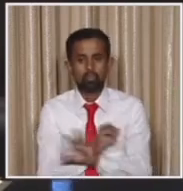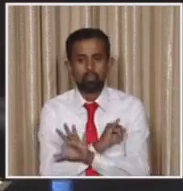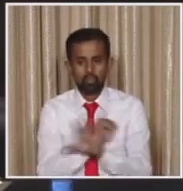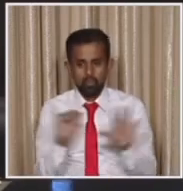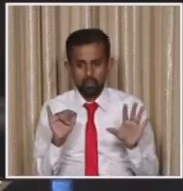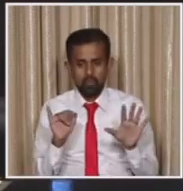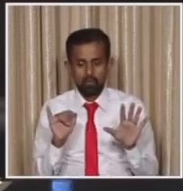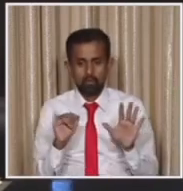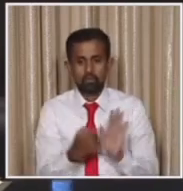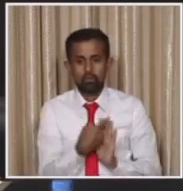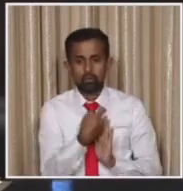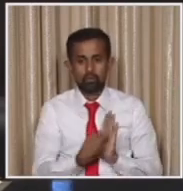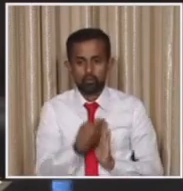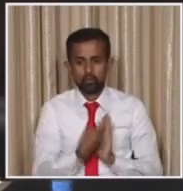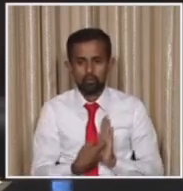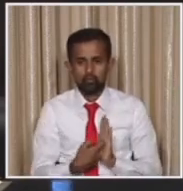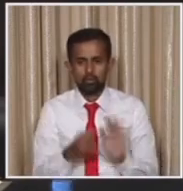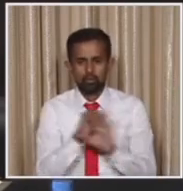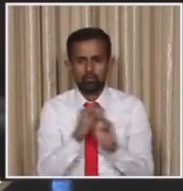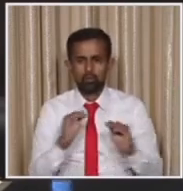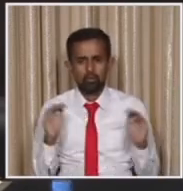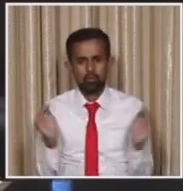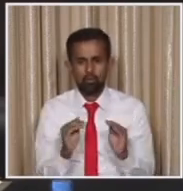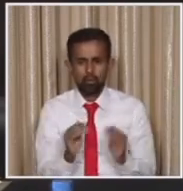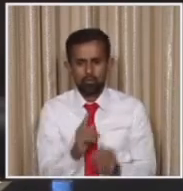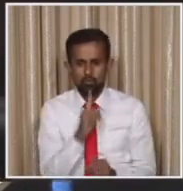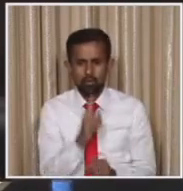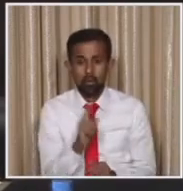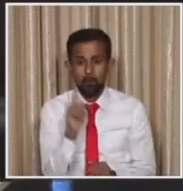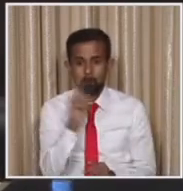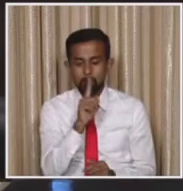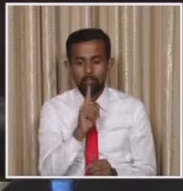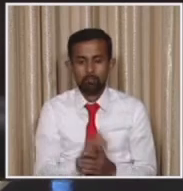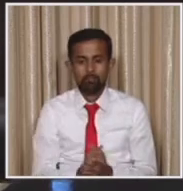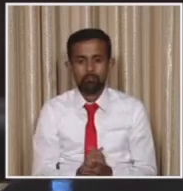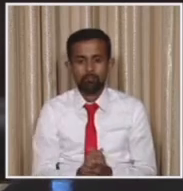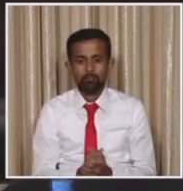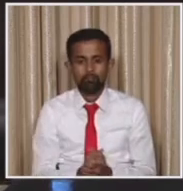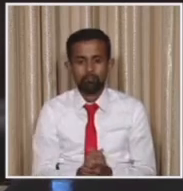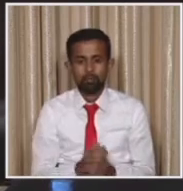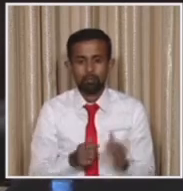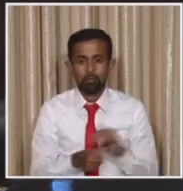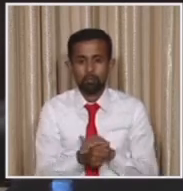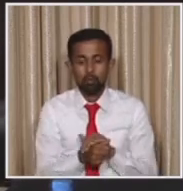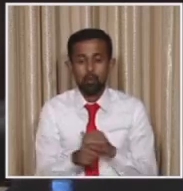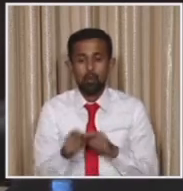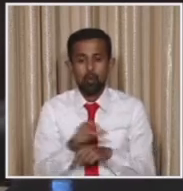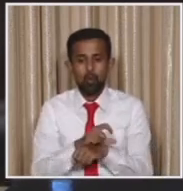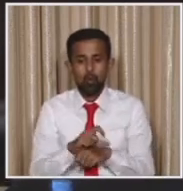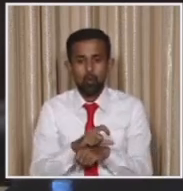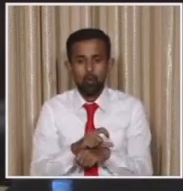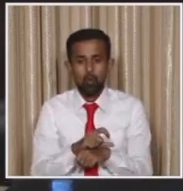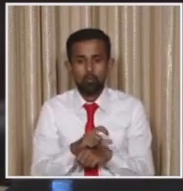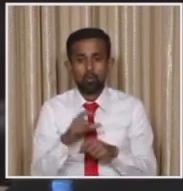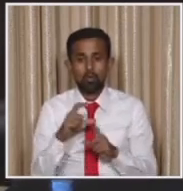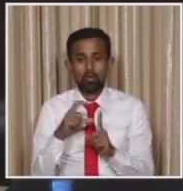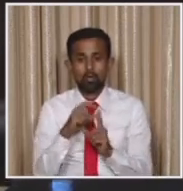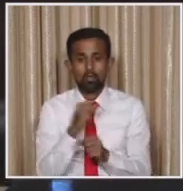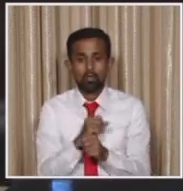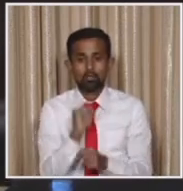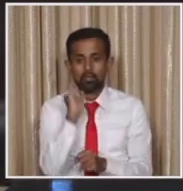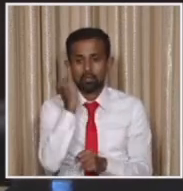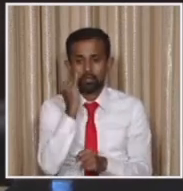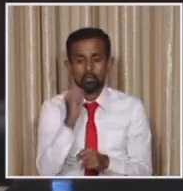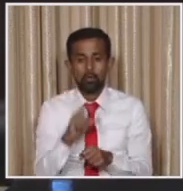ඒ නිර්දේශ 16 මම කෙටියෙන් කිව්වොත් පළවෙනි එක තමයි මේ අල්ලසා දූෂණ කොමිසමේ අධ්‍යක්ෂ ජෙනරාල්වරයා